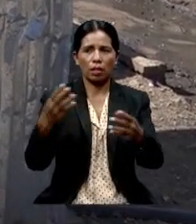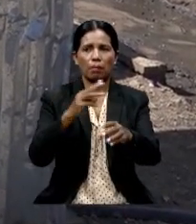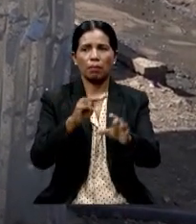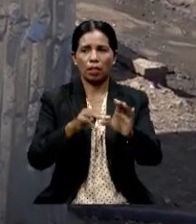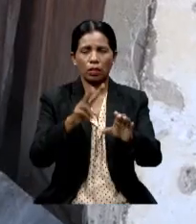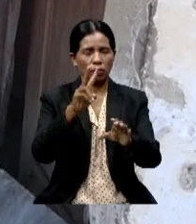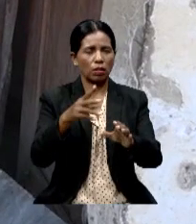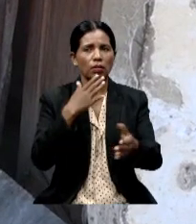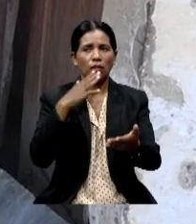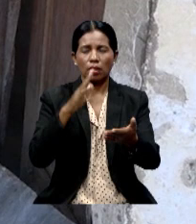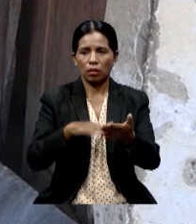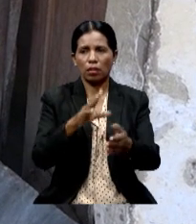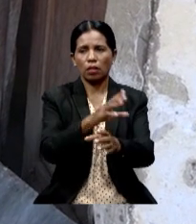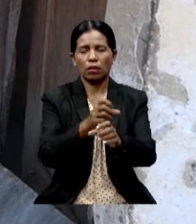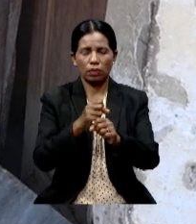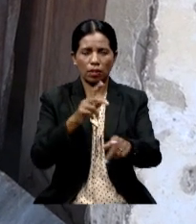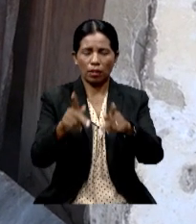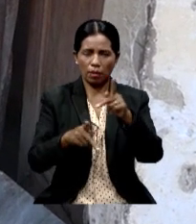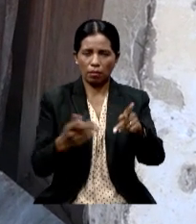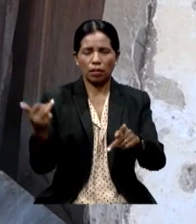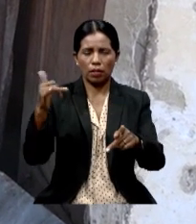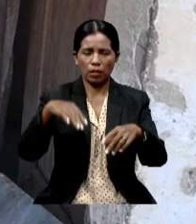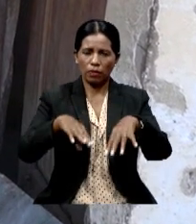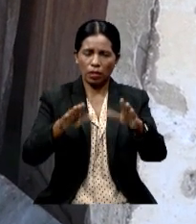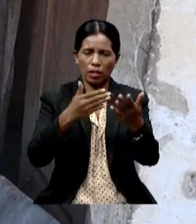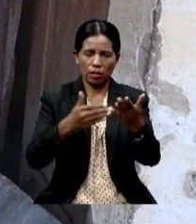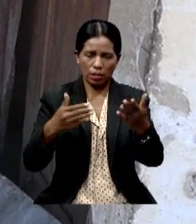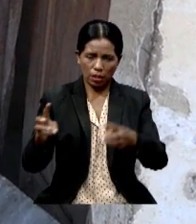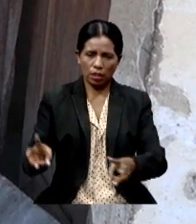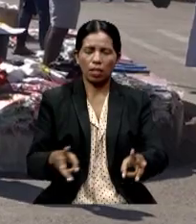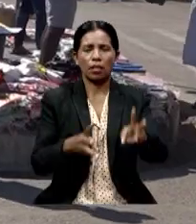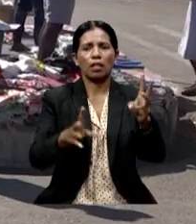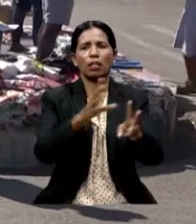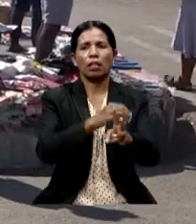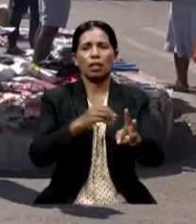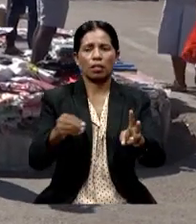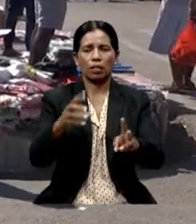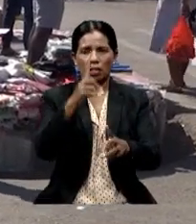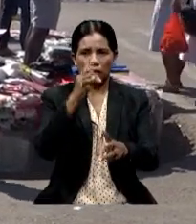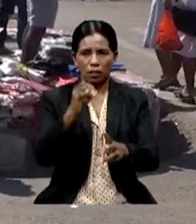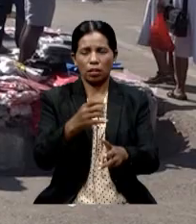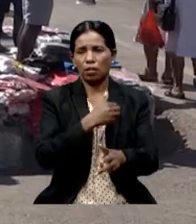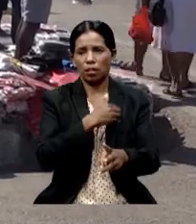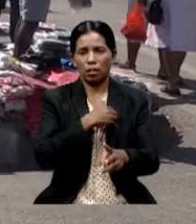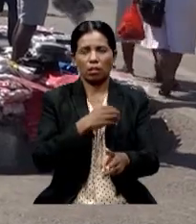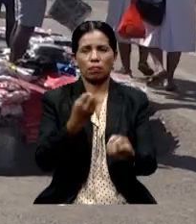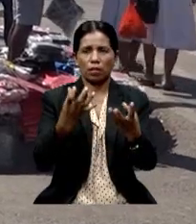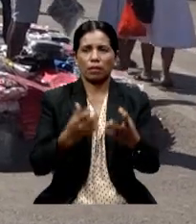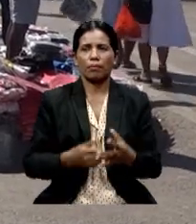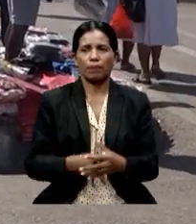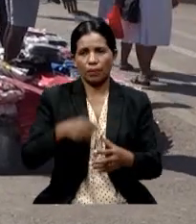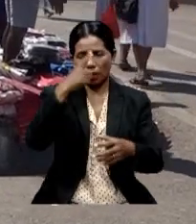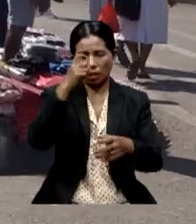no espacio atu acumula negosiante sira ne be fansa san ihe dalaninin ihe capital dili sidauk suficiente.